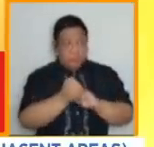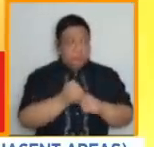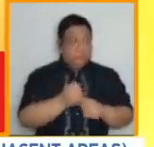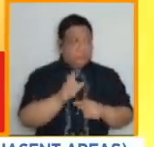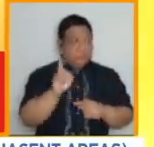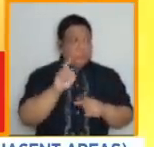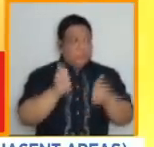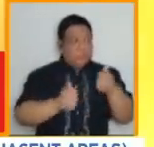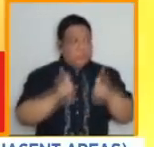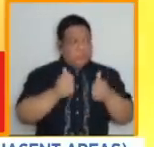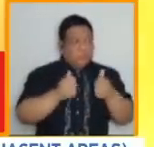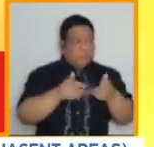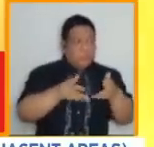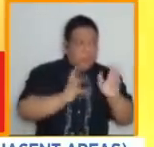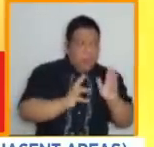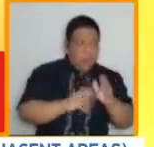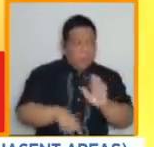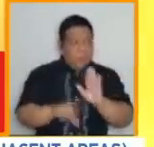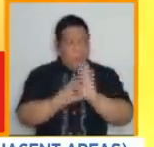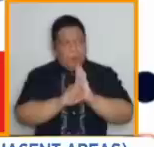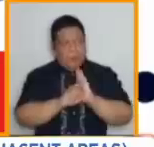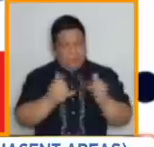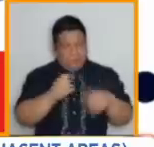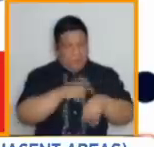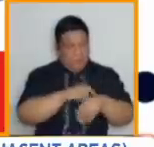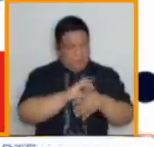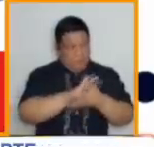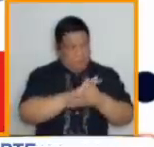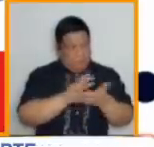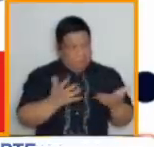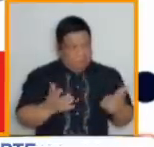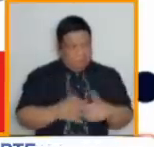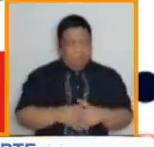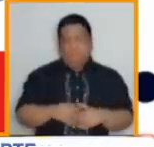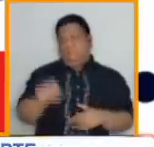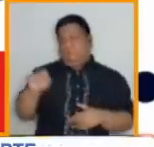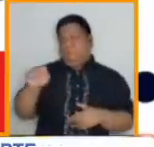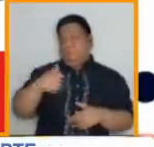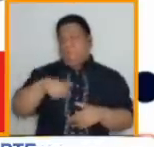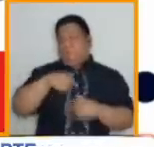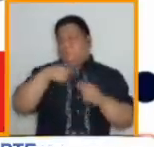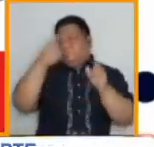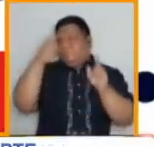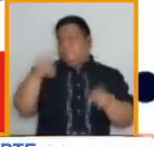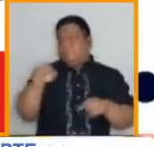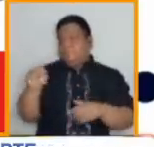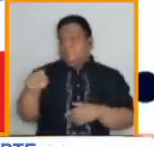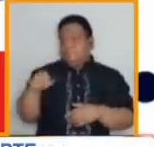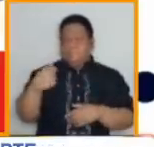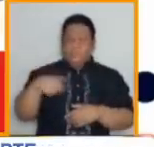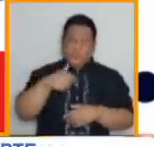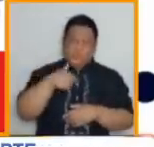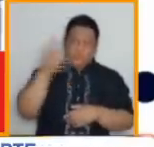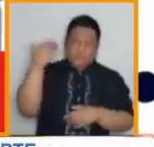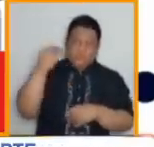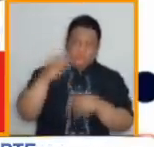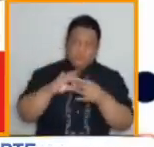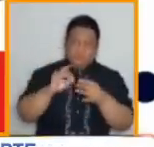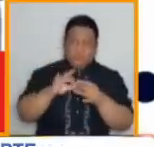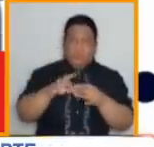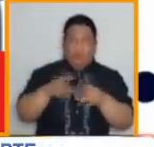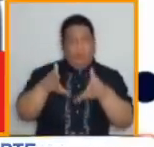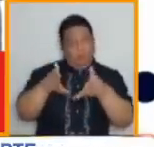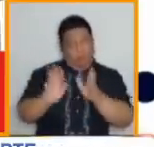Pandemic? Sang-ayon po kami dyan. At katulad ng nababanggit na natin before, papayagan naman po natin ang